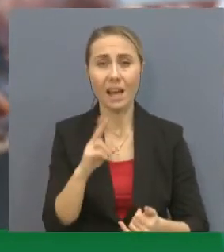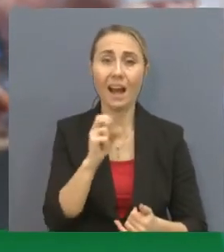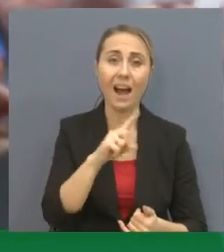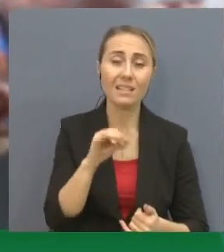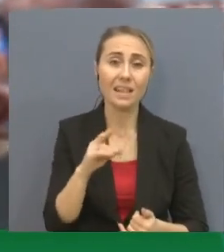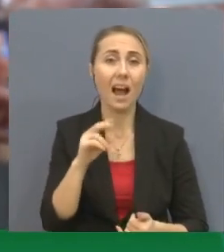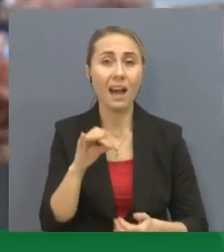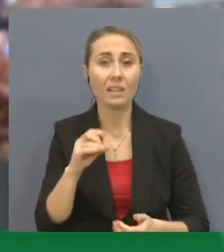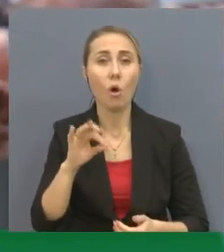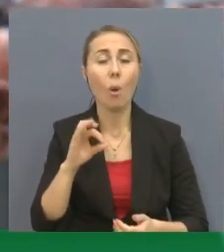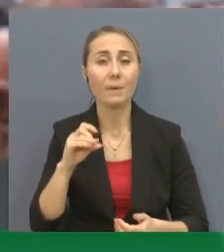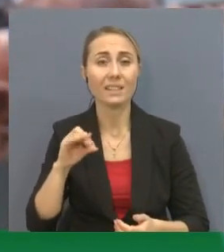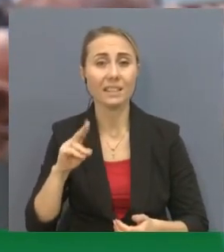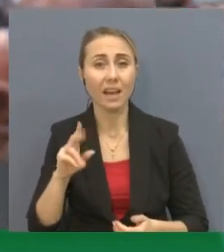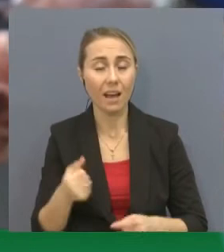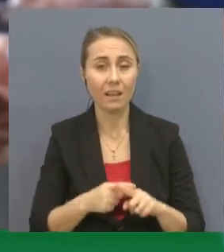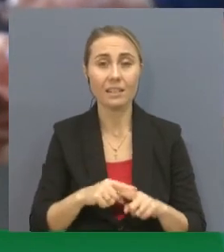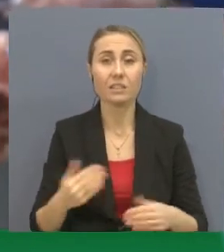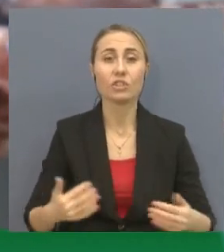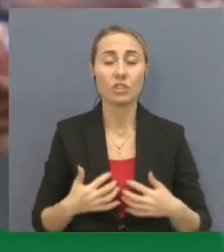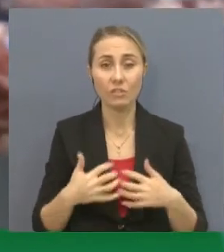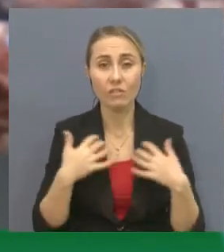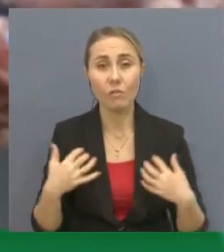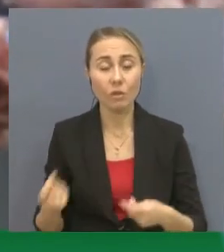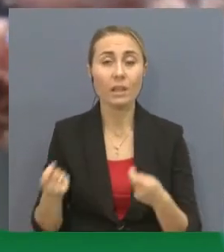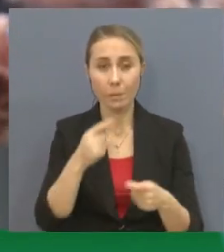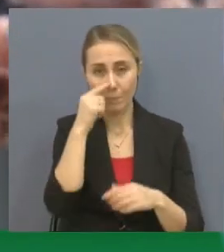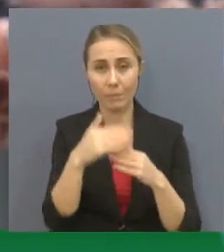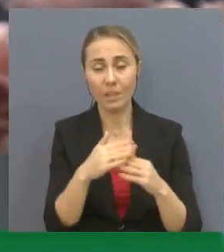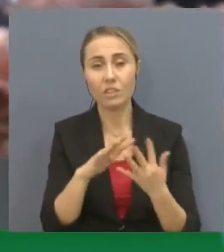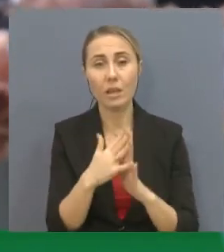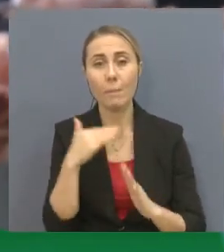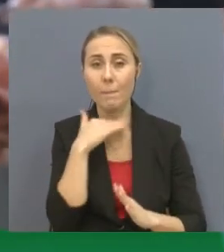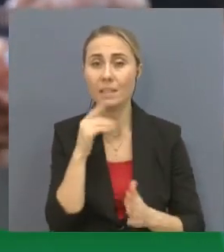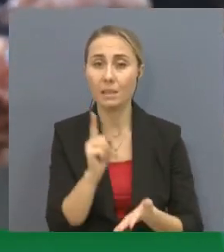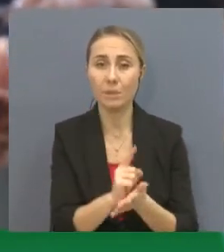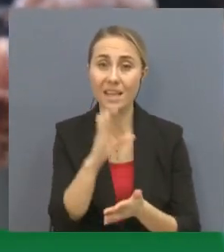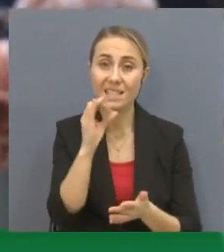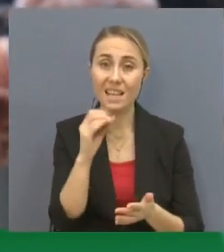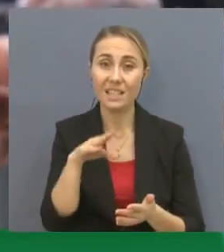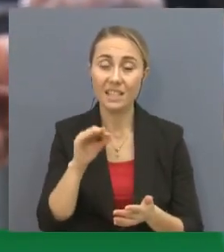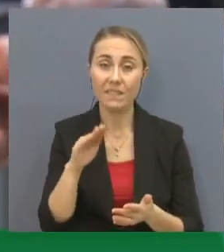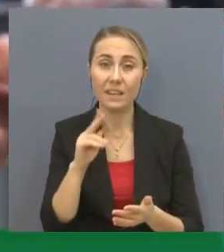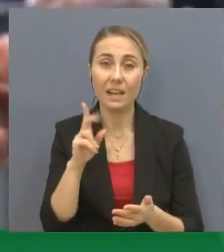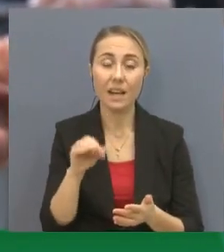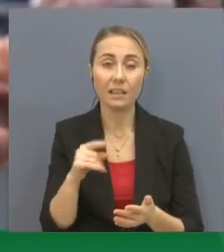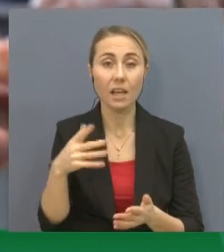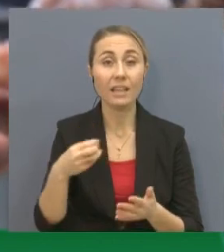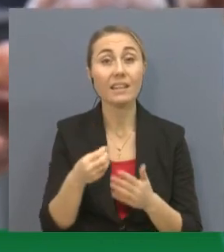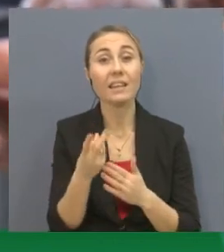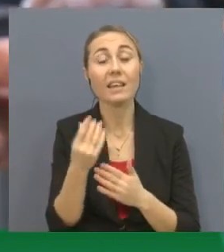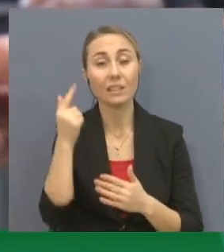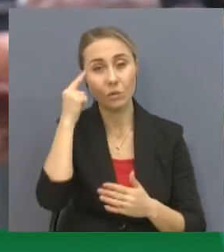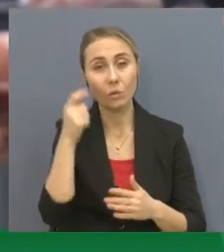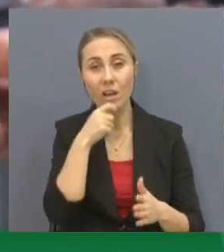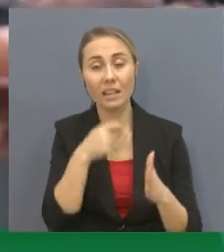карта у мортка животных завозим из близлежащих сел мясо обязательно сертифицируем некоторые думают что животных